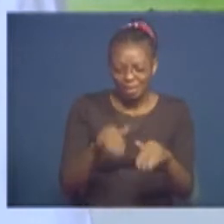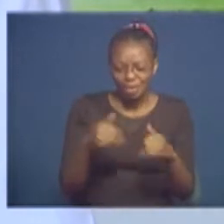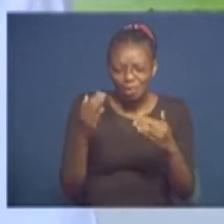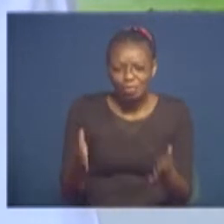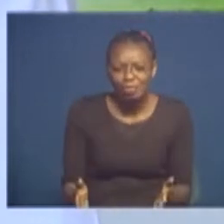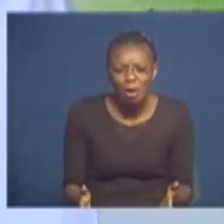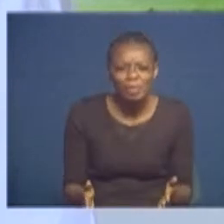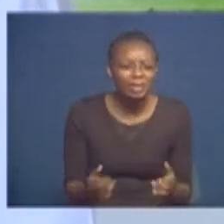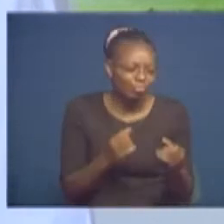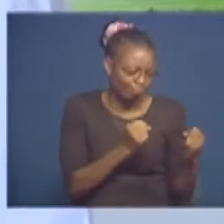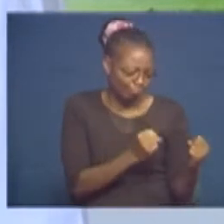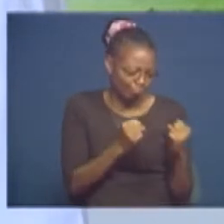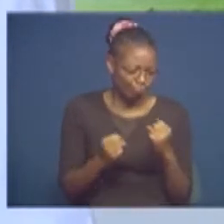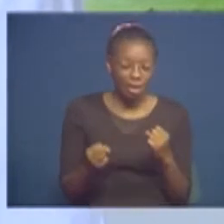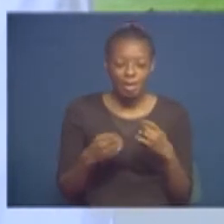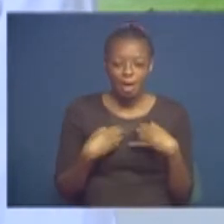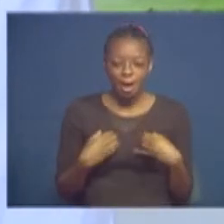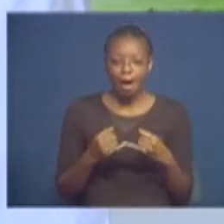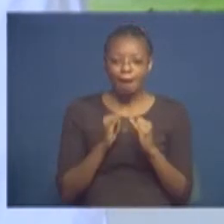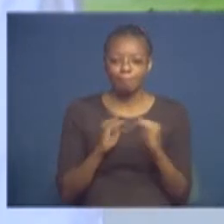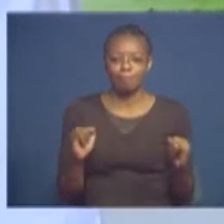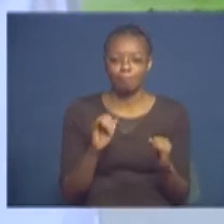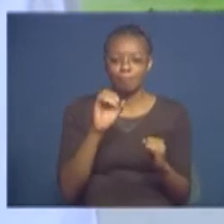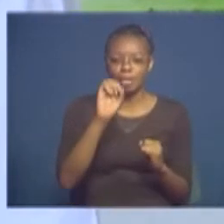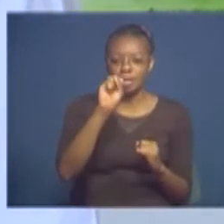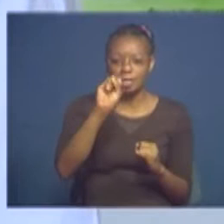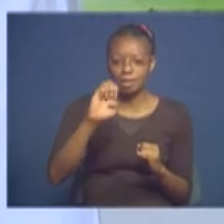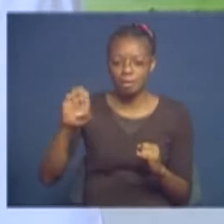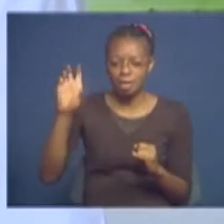kwa sababu haziko katika